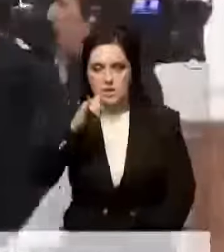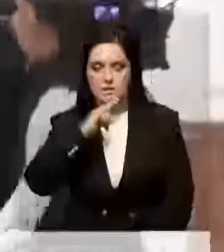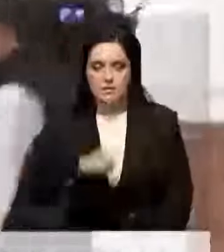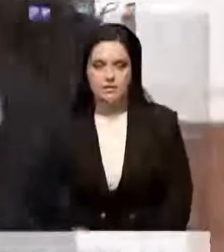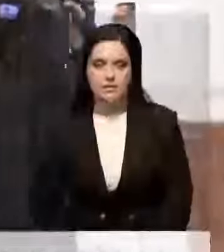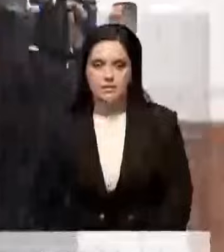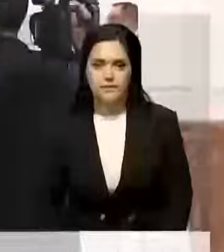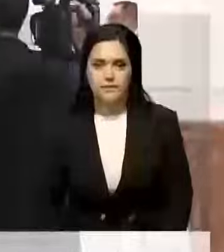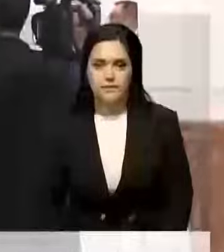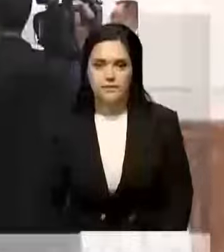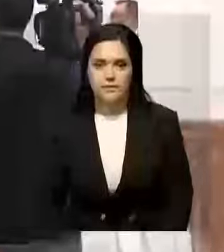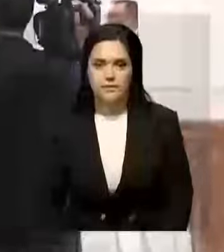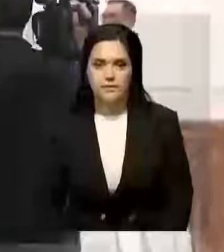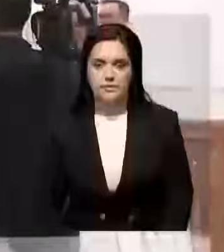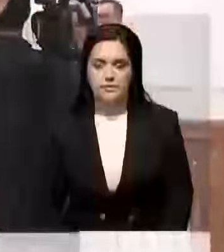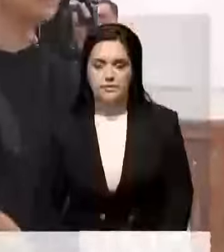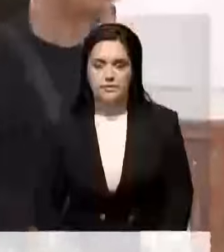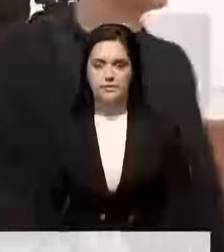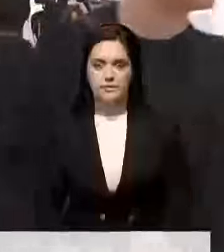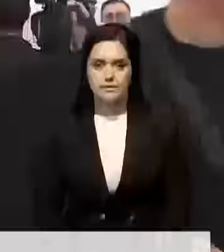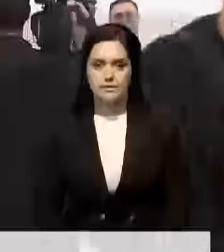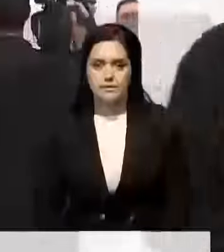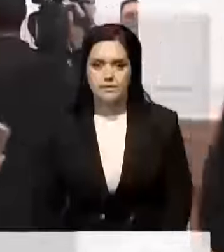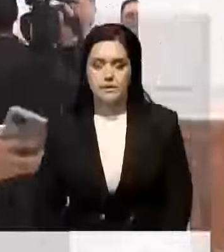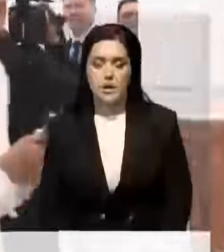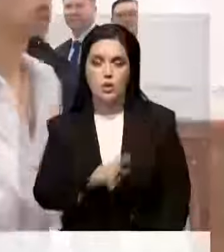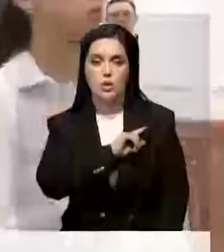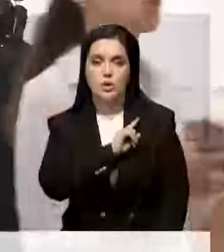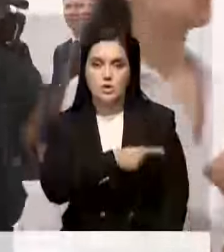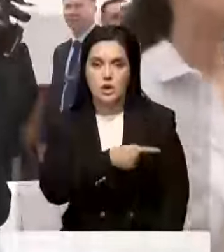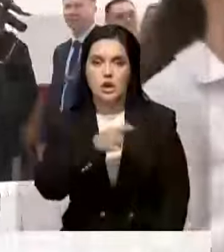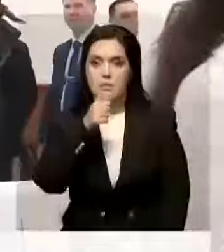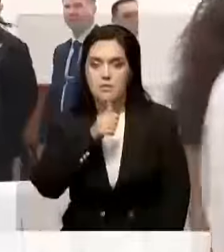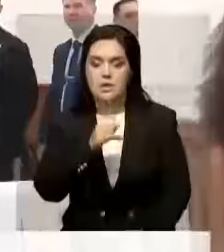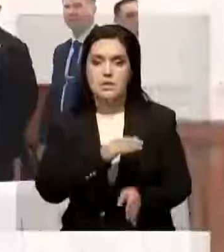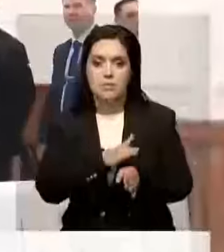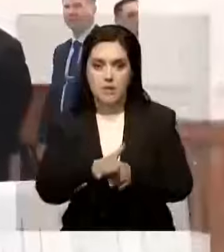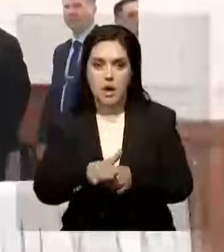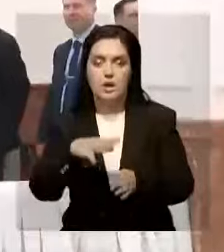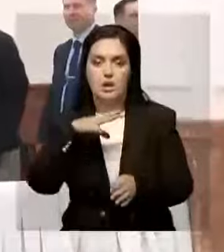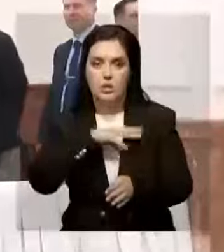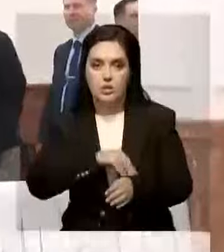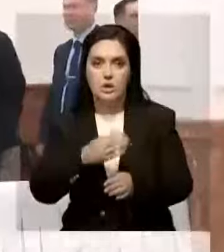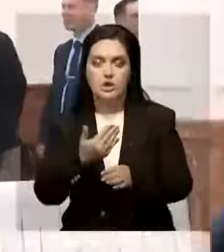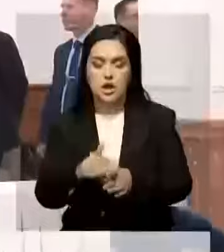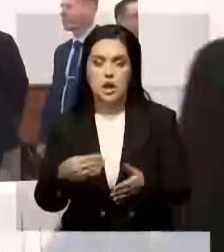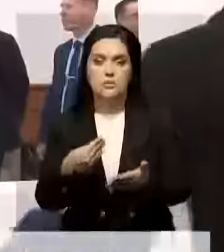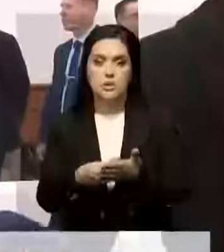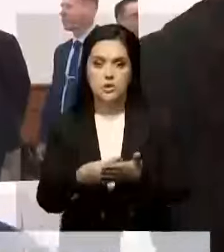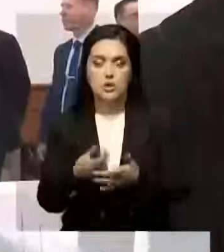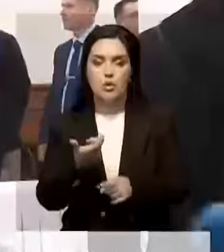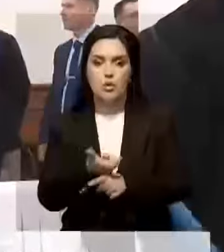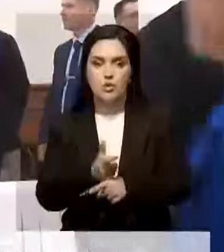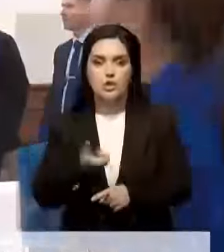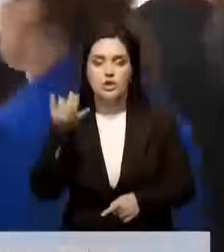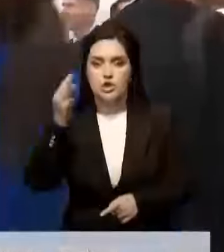году усилились моменты, связанные с исполнением доходной части бюджета. И очень часто